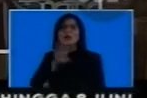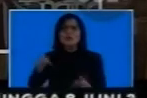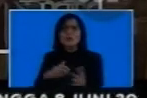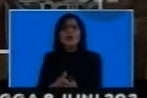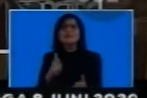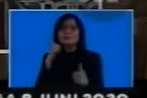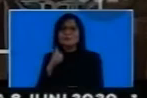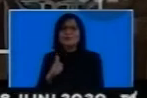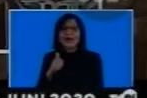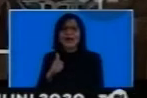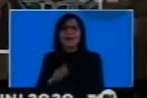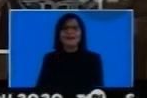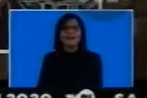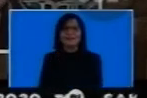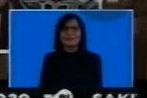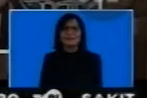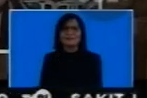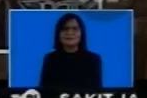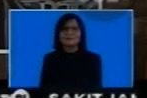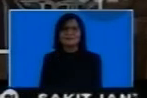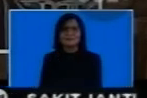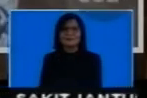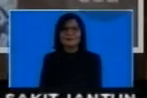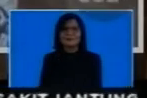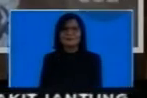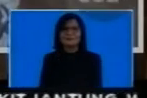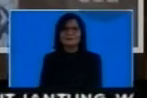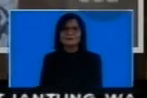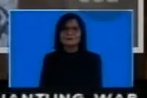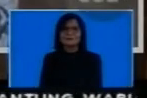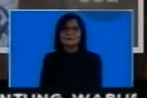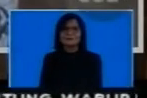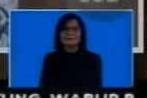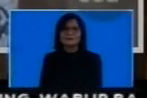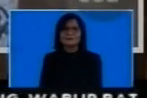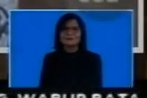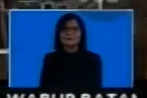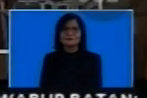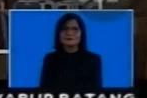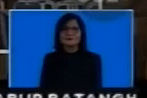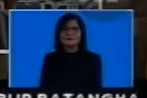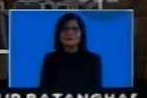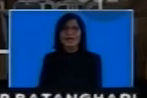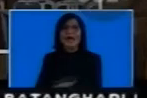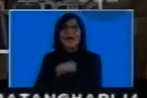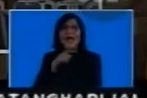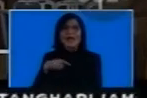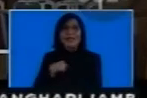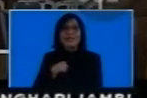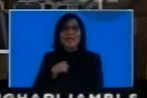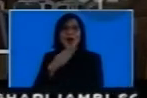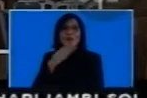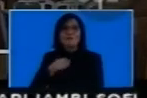merasa terdiskriminasi hanya masalah bahasa. Terus yang kedua, jadi kita punya